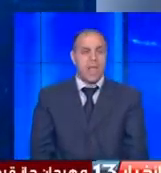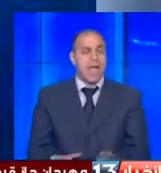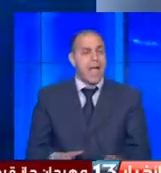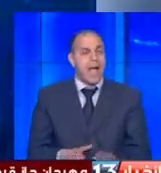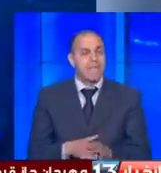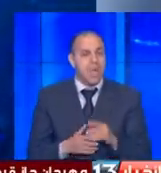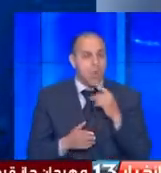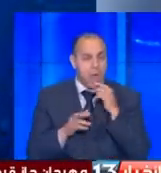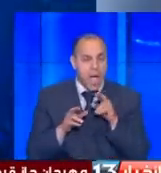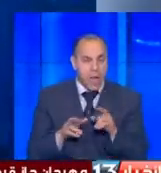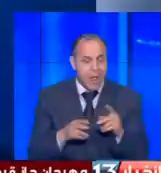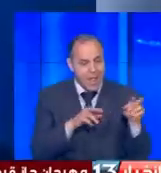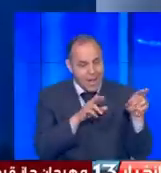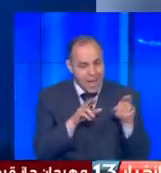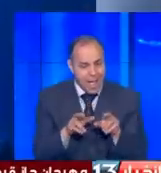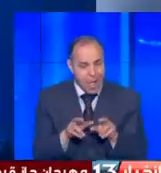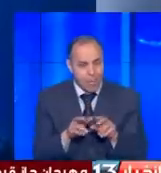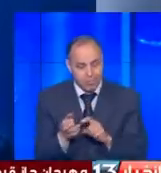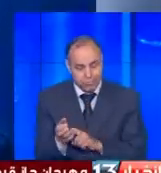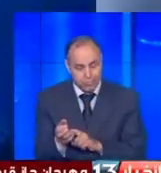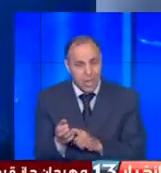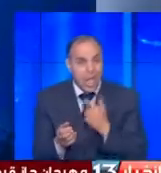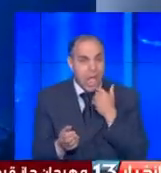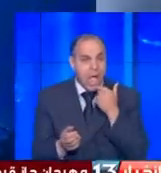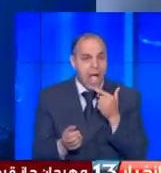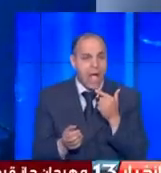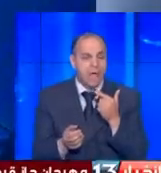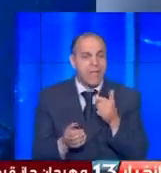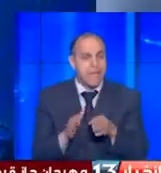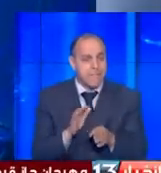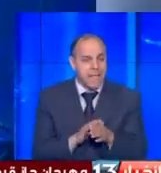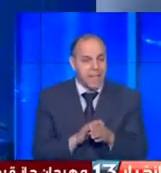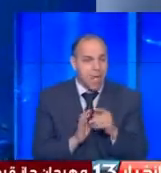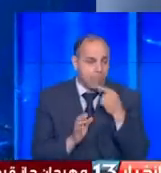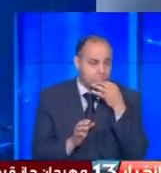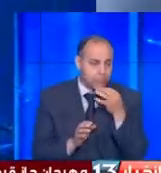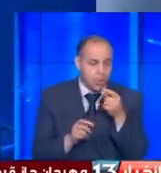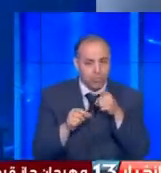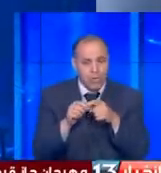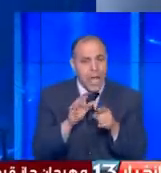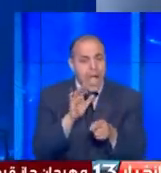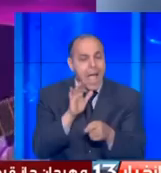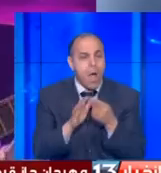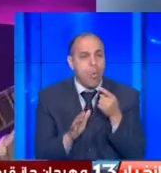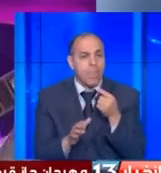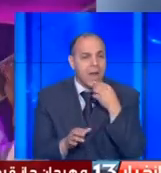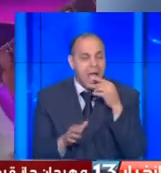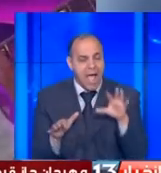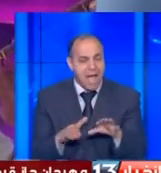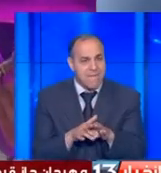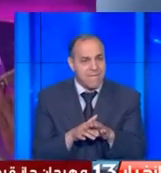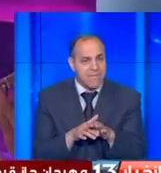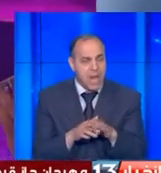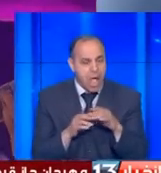مهرجان يحمل عنوان العودة إلى الأصل، فعاد بموجب ذلك جوندا الذي يشارك لأول مرة في هذا المهرجان